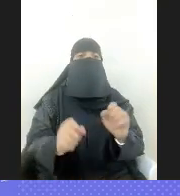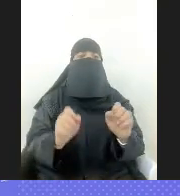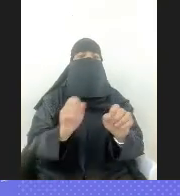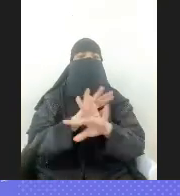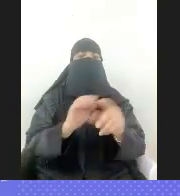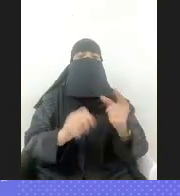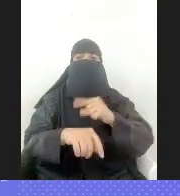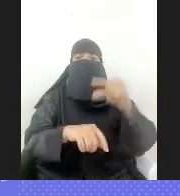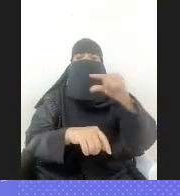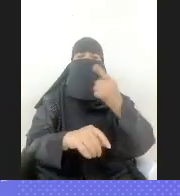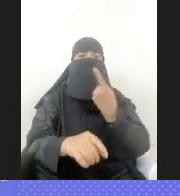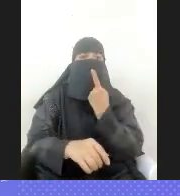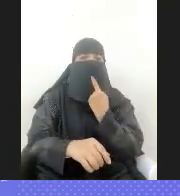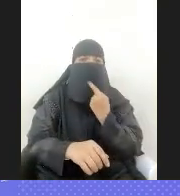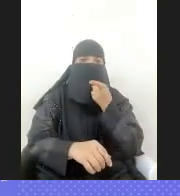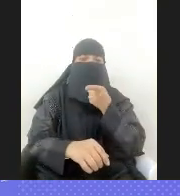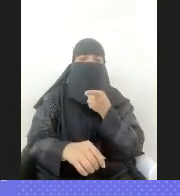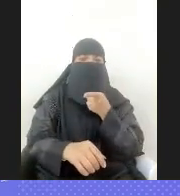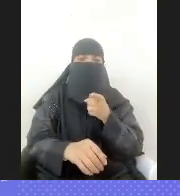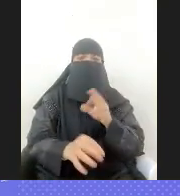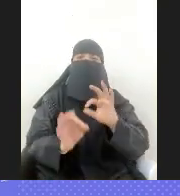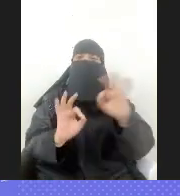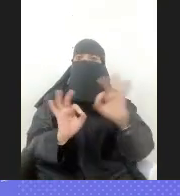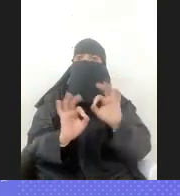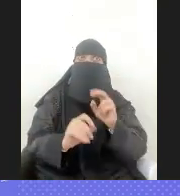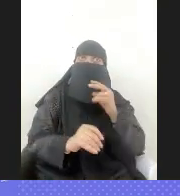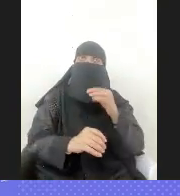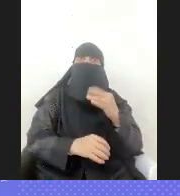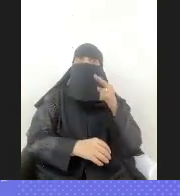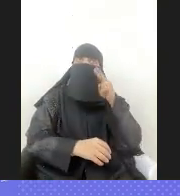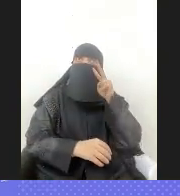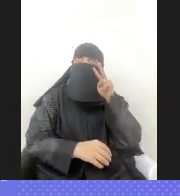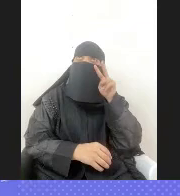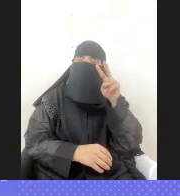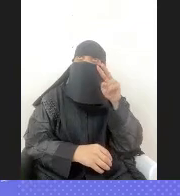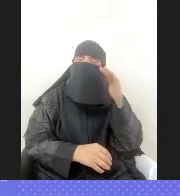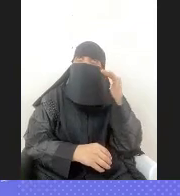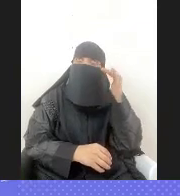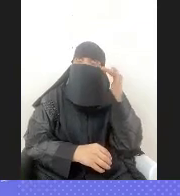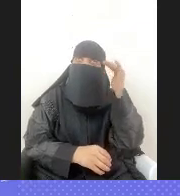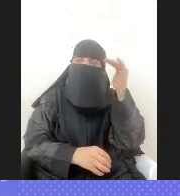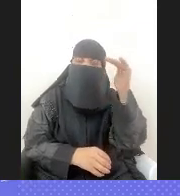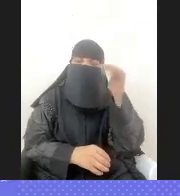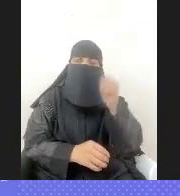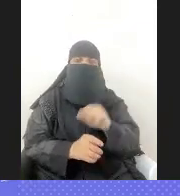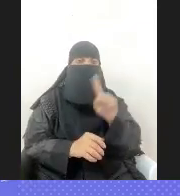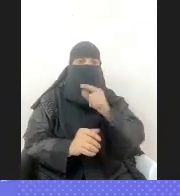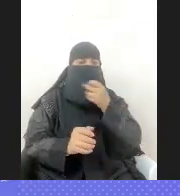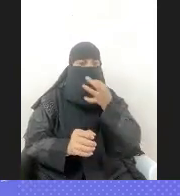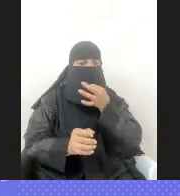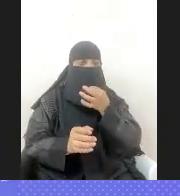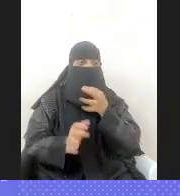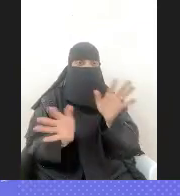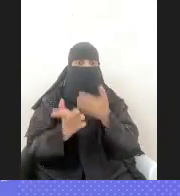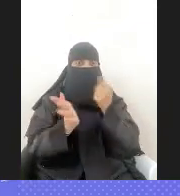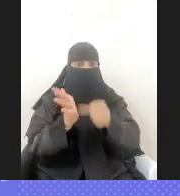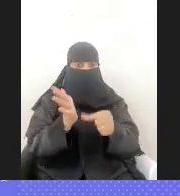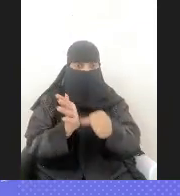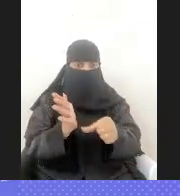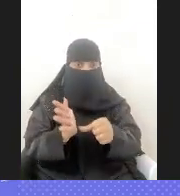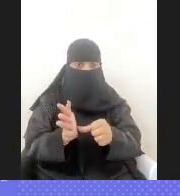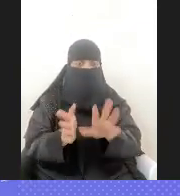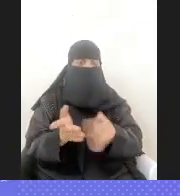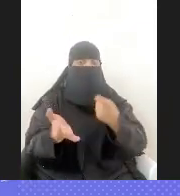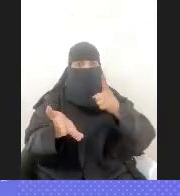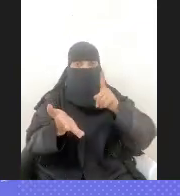منكم إنه هيكون كأنه reflection، يعني كأنه تأمل، لأني ما هقول شيء جديد، بالعكس إنه أنا هم يعني هأكد على